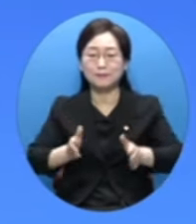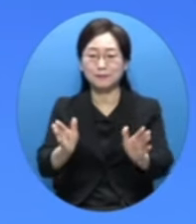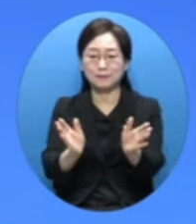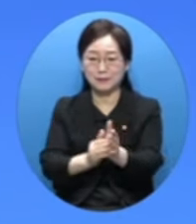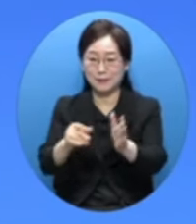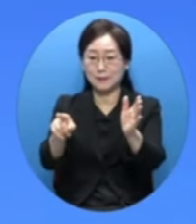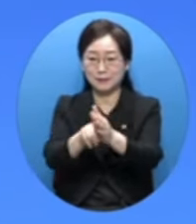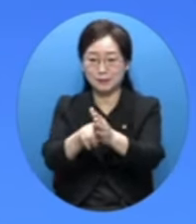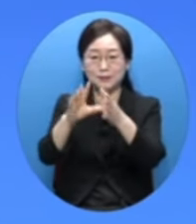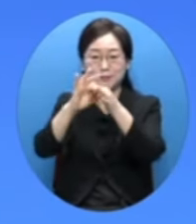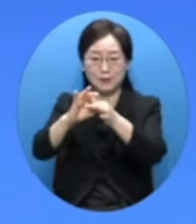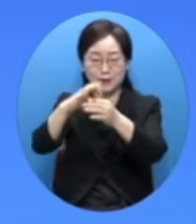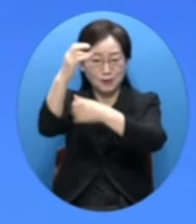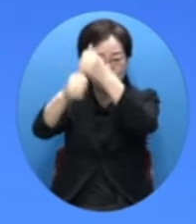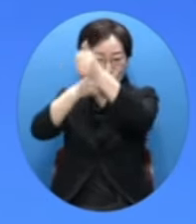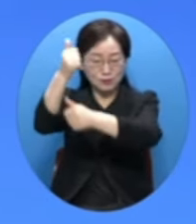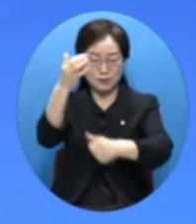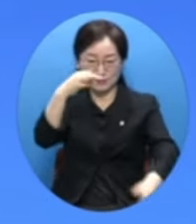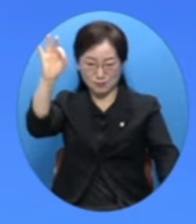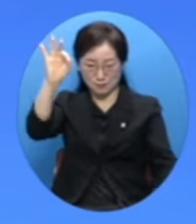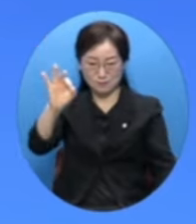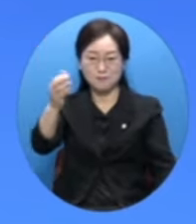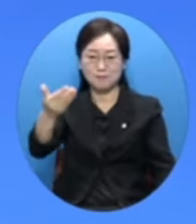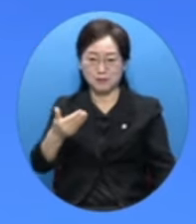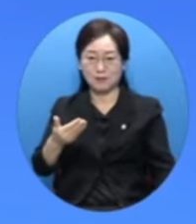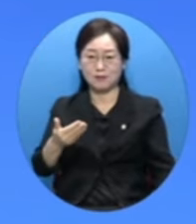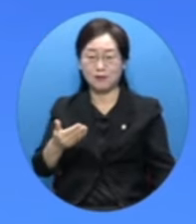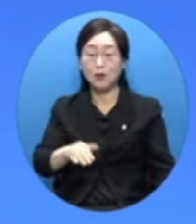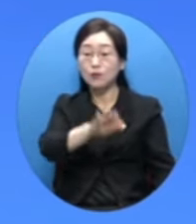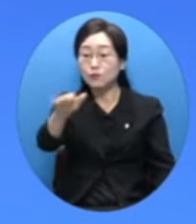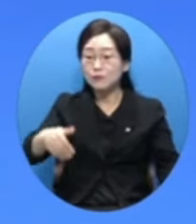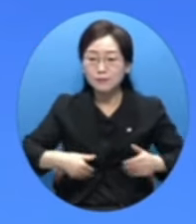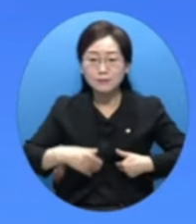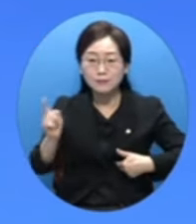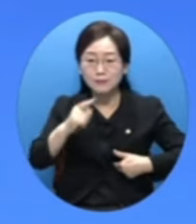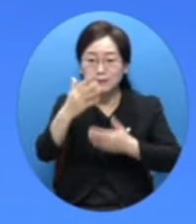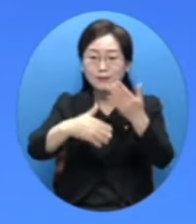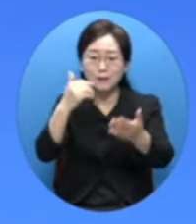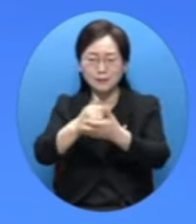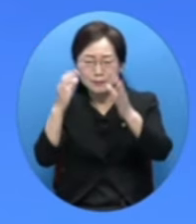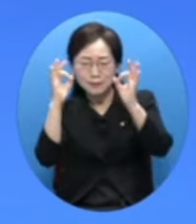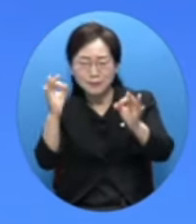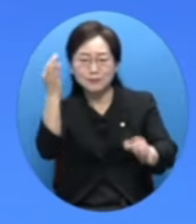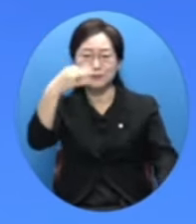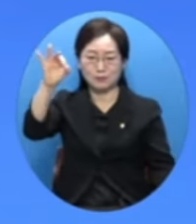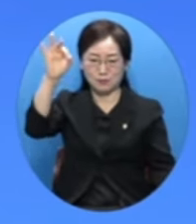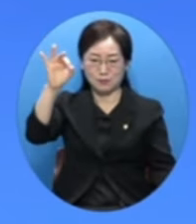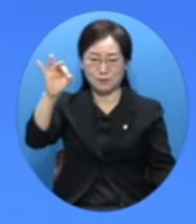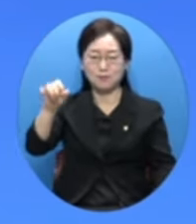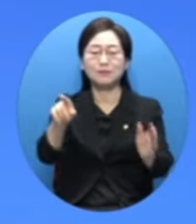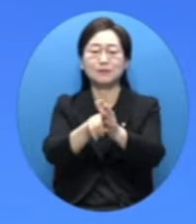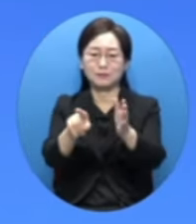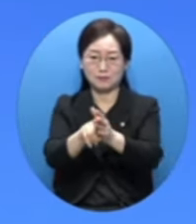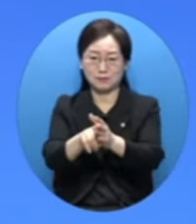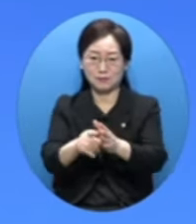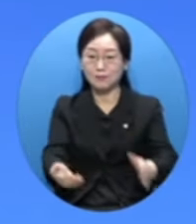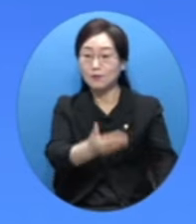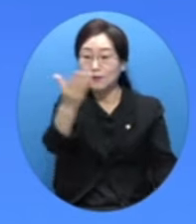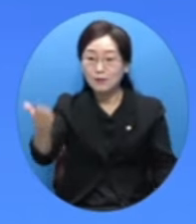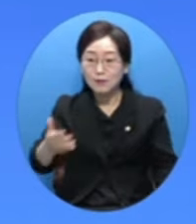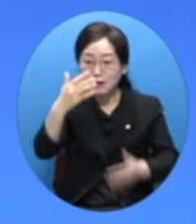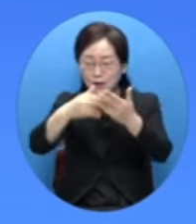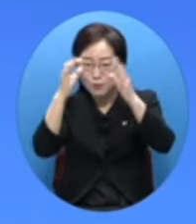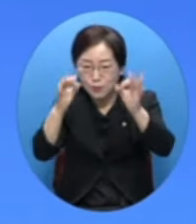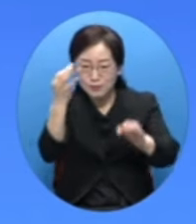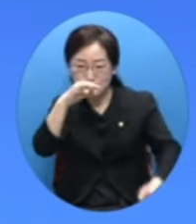믿음의 조상으로 인정을 받게 된 것입니다. 우리에게 필요한 것이 하나님께 인정받는 믿음인 것입니다. 여러분, 여러분의 믿음이 하나님께 인정받는 믿음이